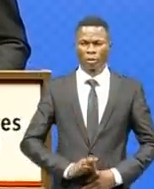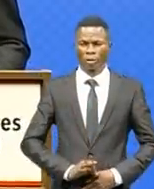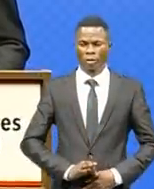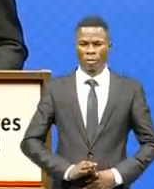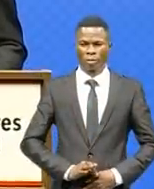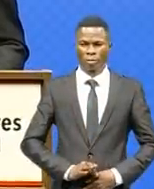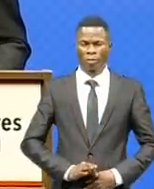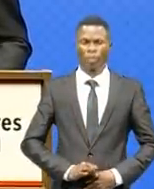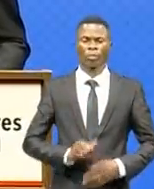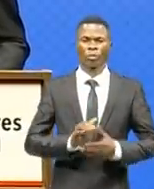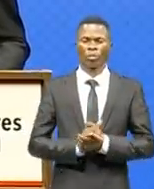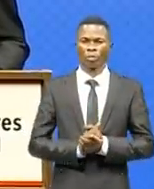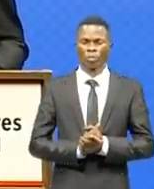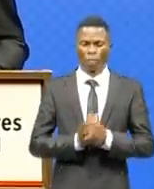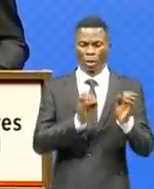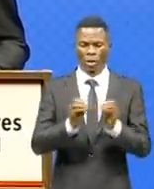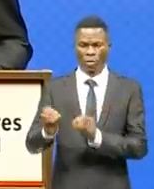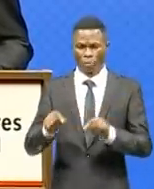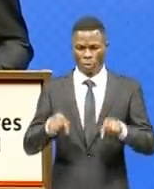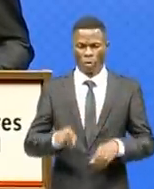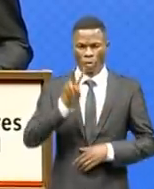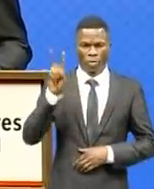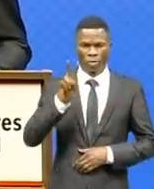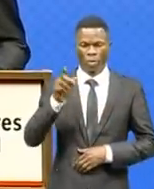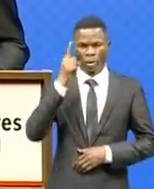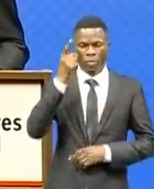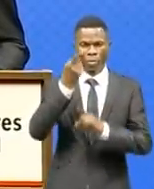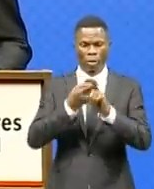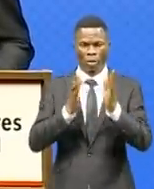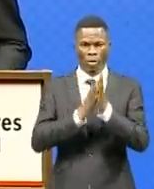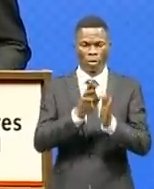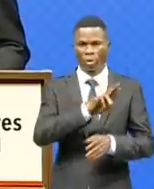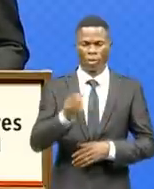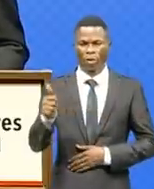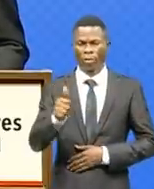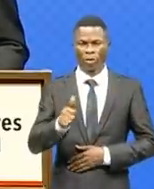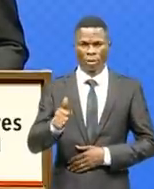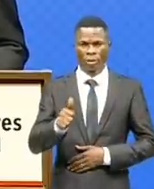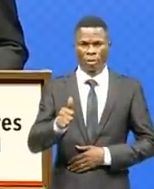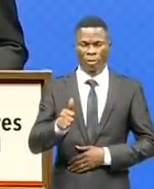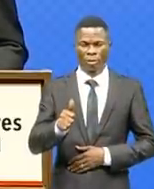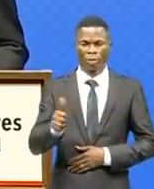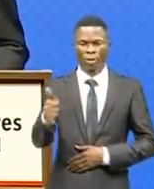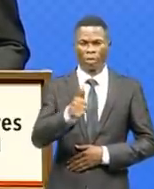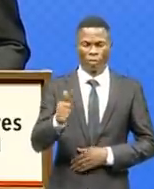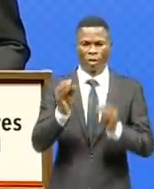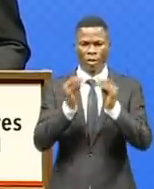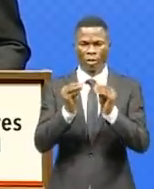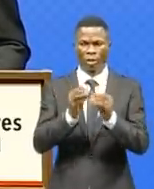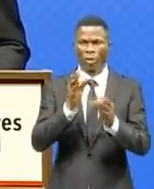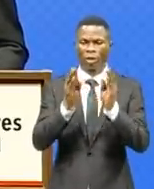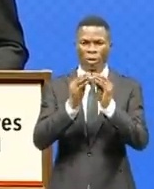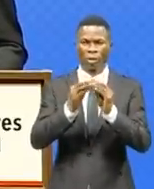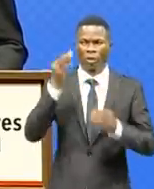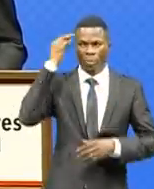Tshisekedi Tshilombo, a présidé ce vendredi 1er octobre 2021 la 21e réunion du Conseil